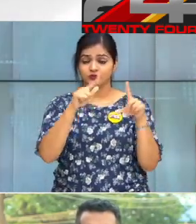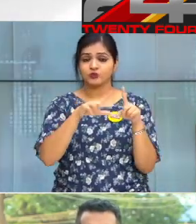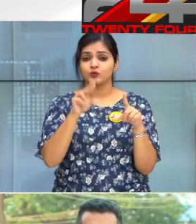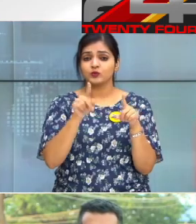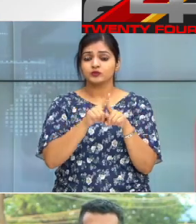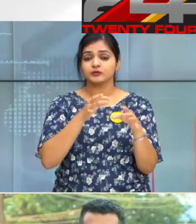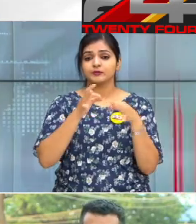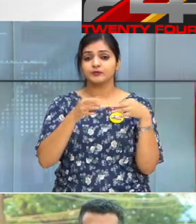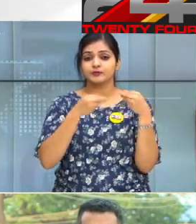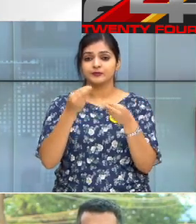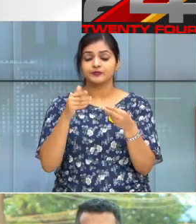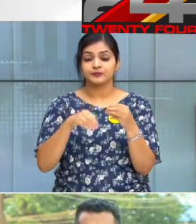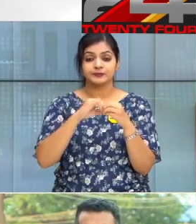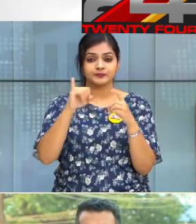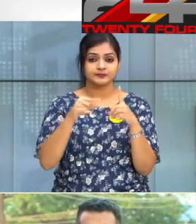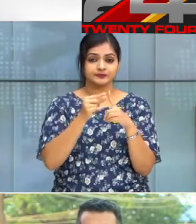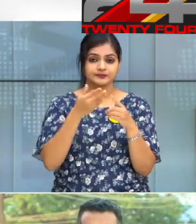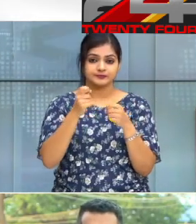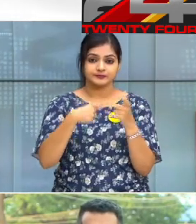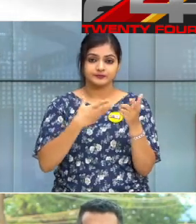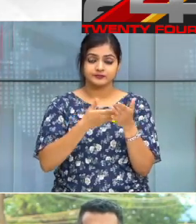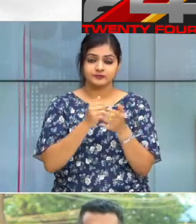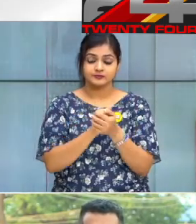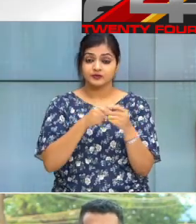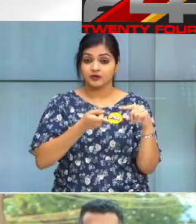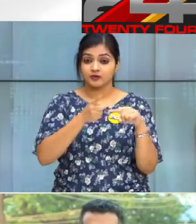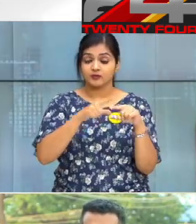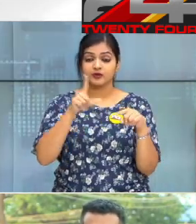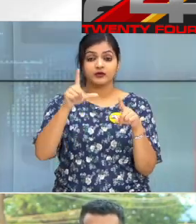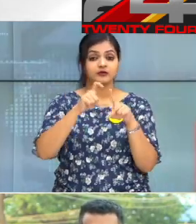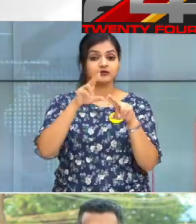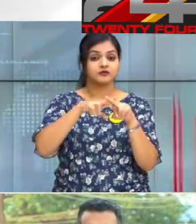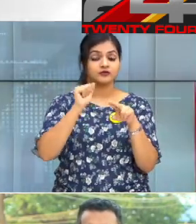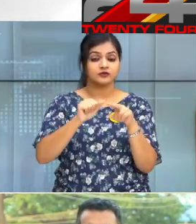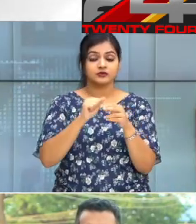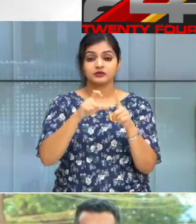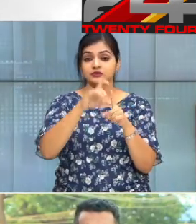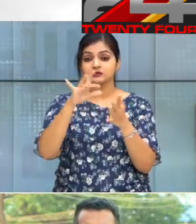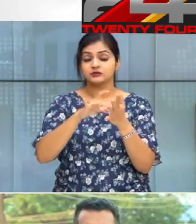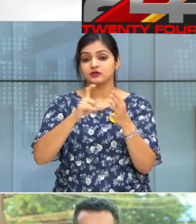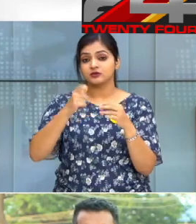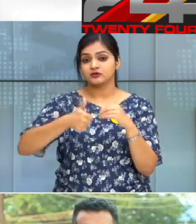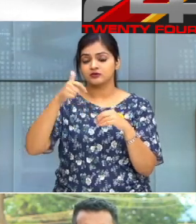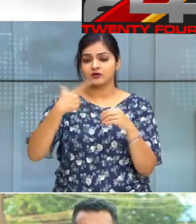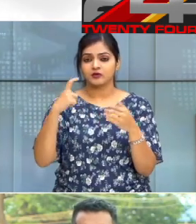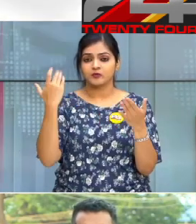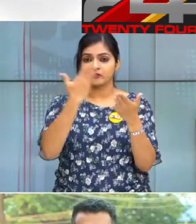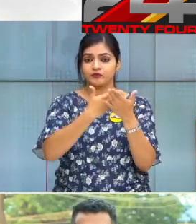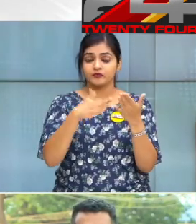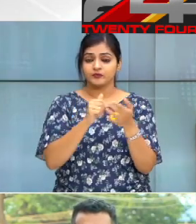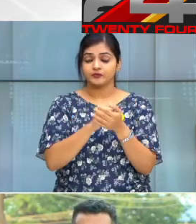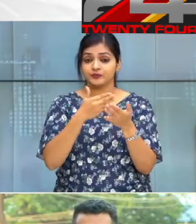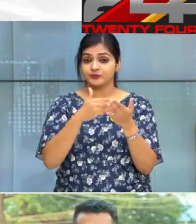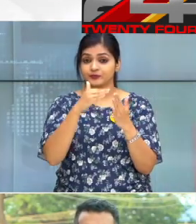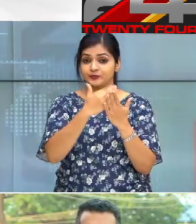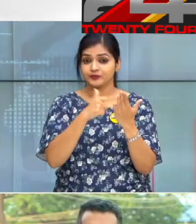എന്നുള്ളൊരു ന്യായീകരണമാണ് BJP പറയുന്നത്. എന്തായാലും സംഭവത്തിൽ LDF ജില്ലാ ഭരണാധികാരിക്ക് പരാതി നൽകിയിട്ടുണ്ട്. സംഭവവുമായി ബന്ധപ്പെട്ട്